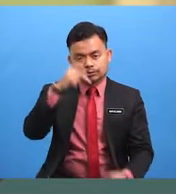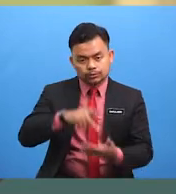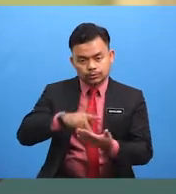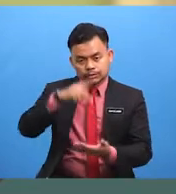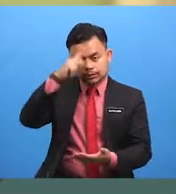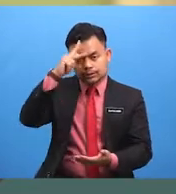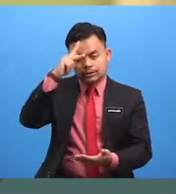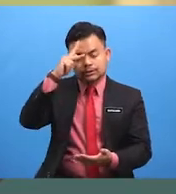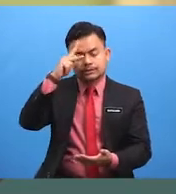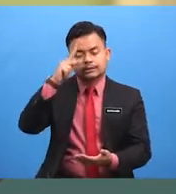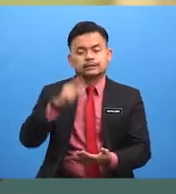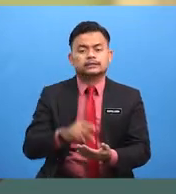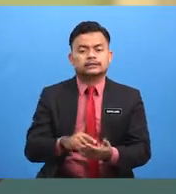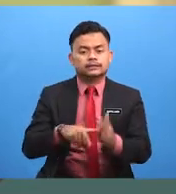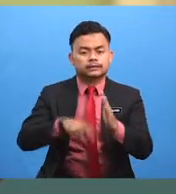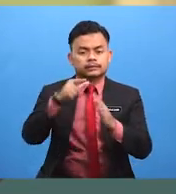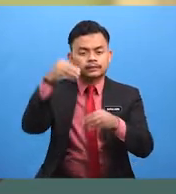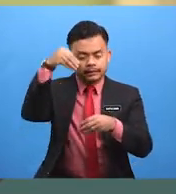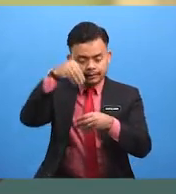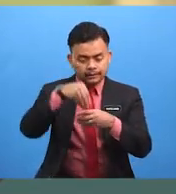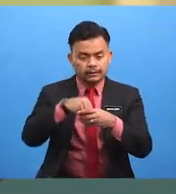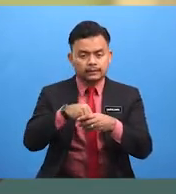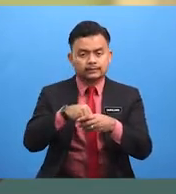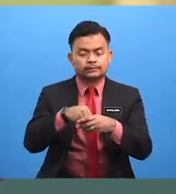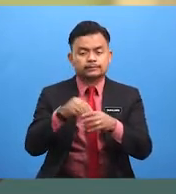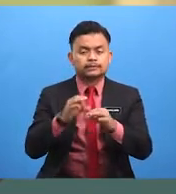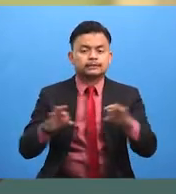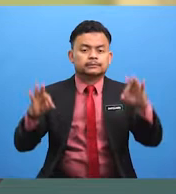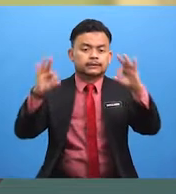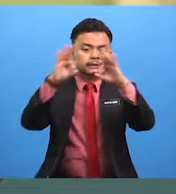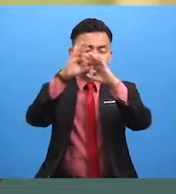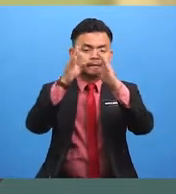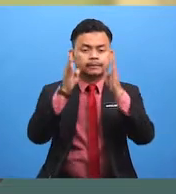dengan lebih mendalam tentang kepentingan